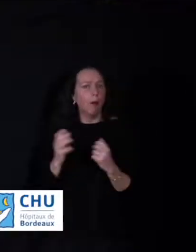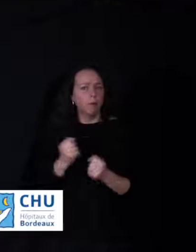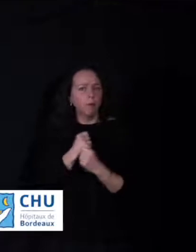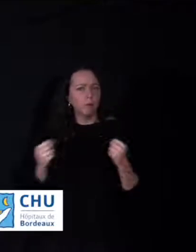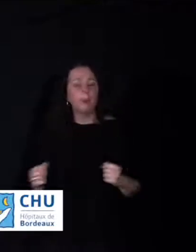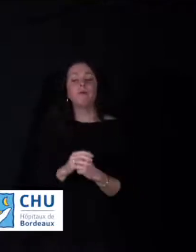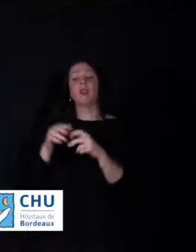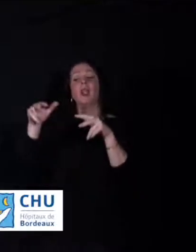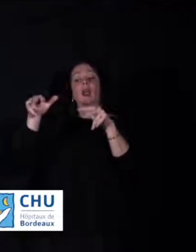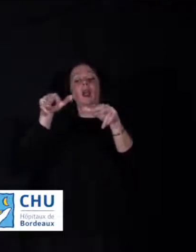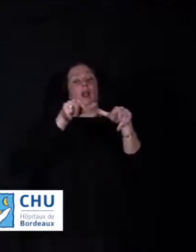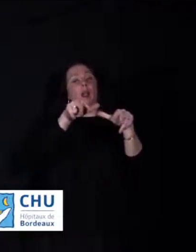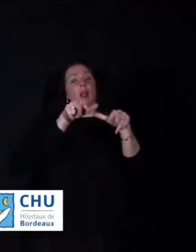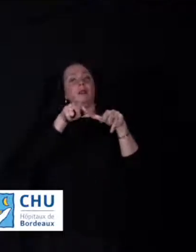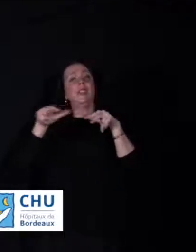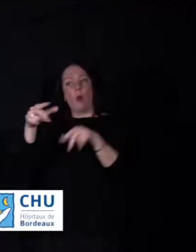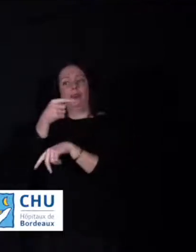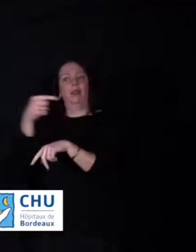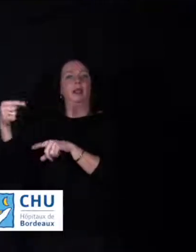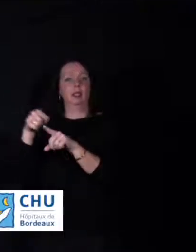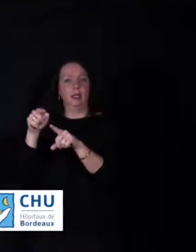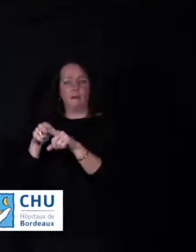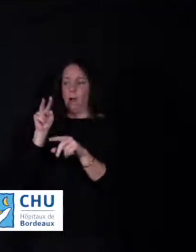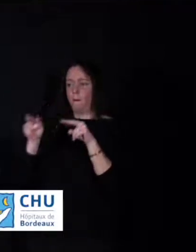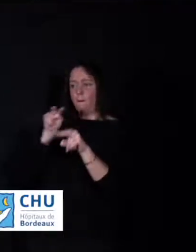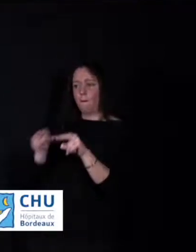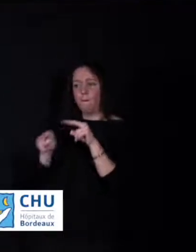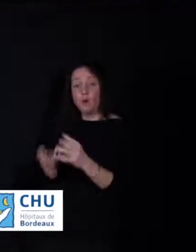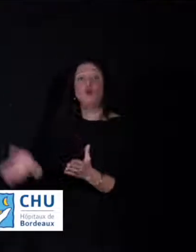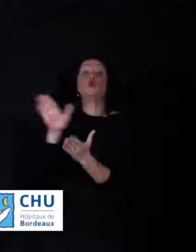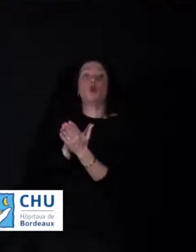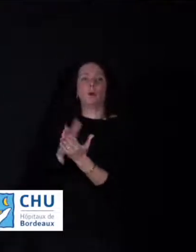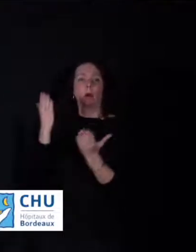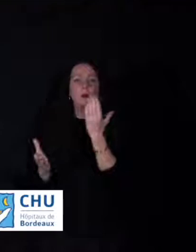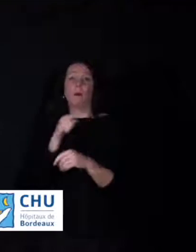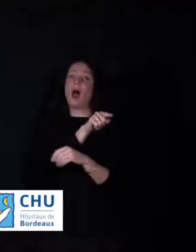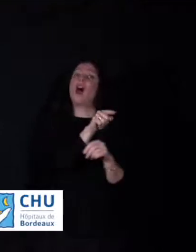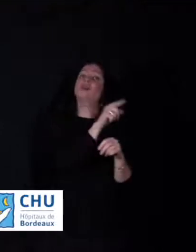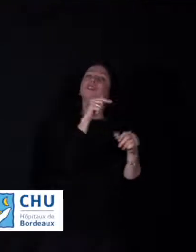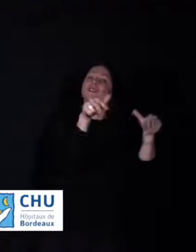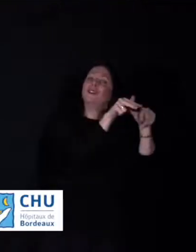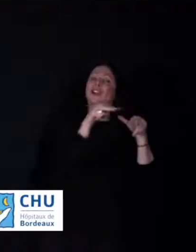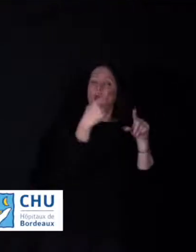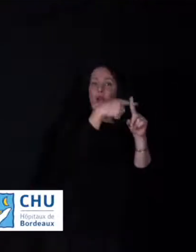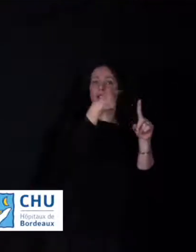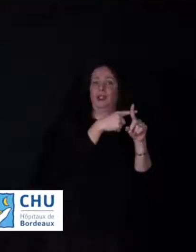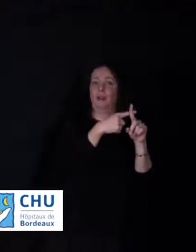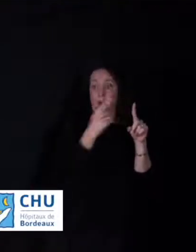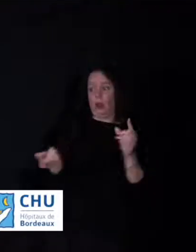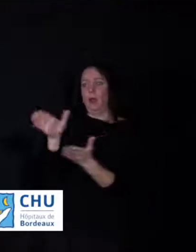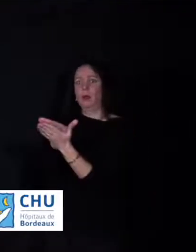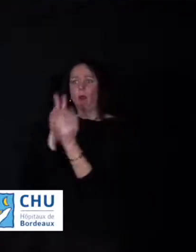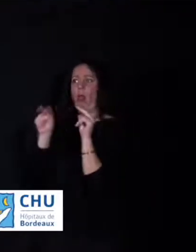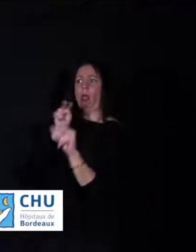Les vidéos à contexte négatif seront vues 2 fois plus que les vidéos avec un contexte positif. Ce